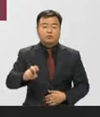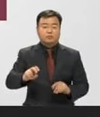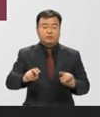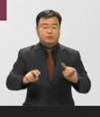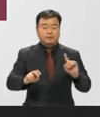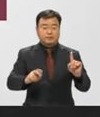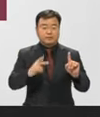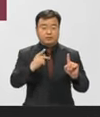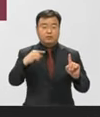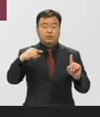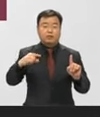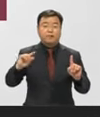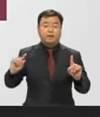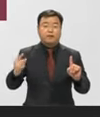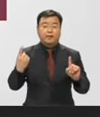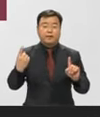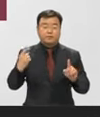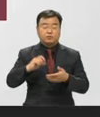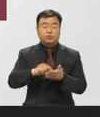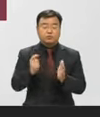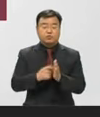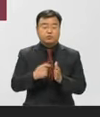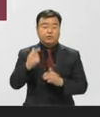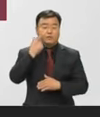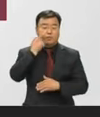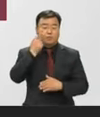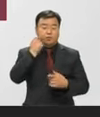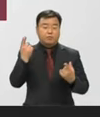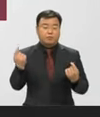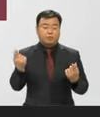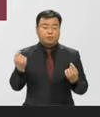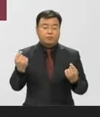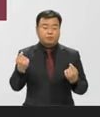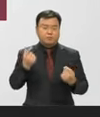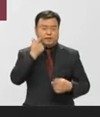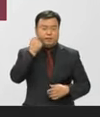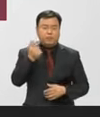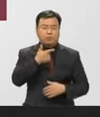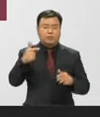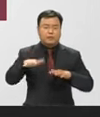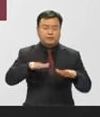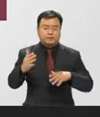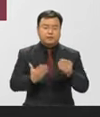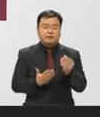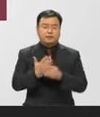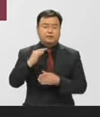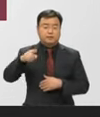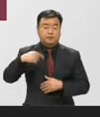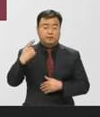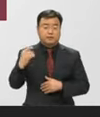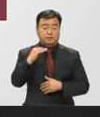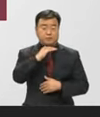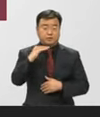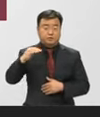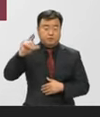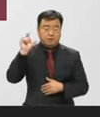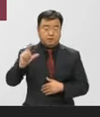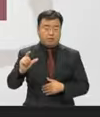100베크렐로 일본과 동일합니다. 동일본 대지진 이후 임시로 기준이 강화돼 비교적 높은